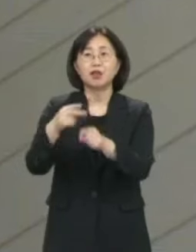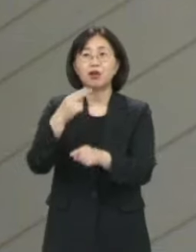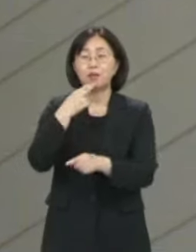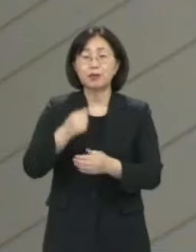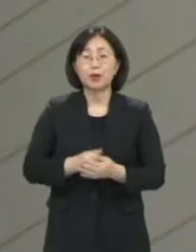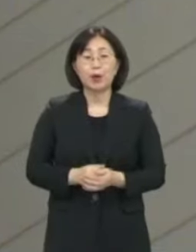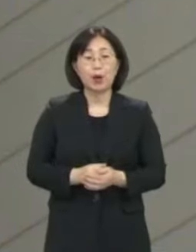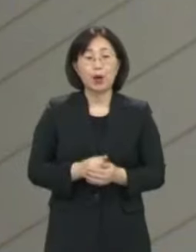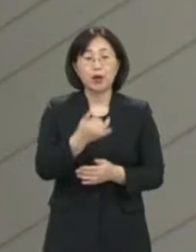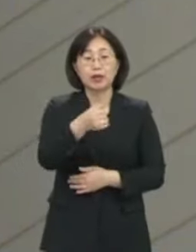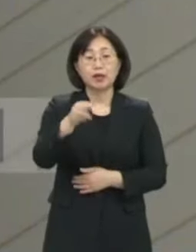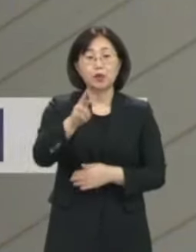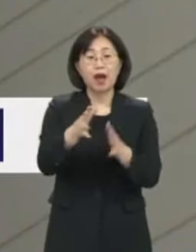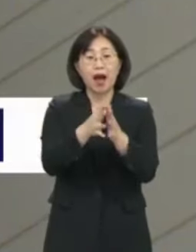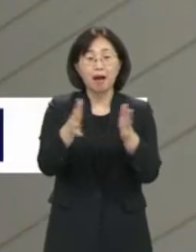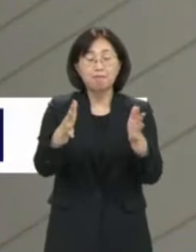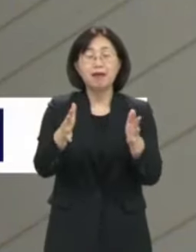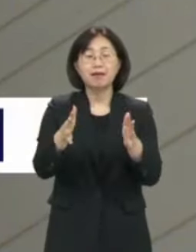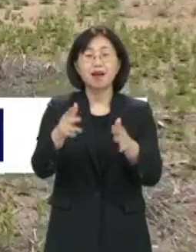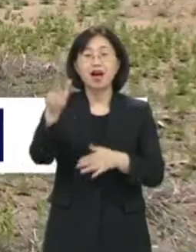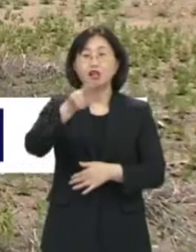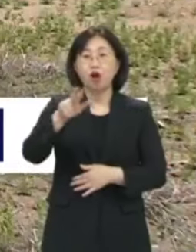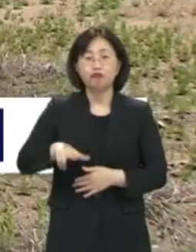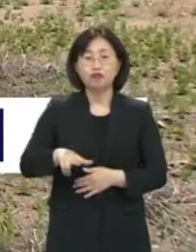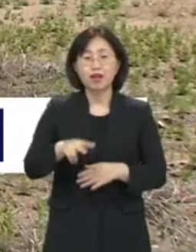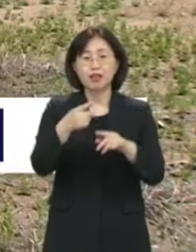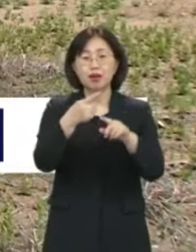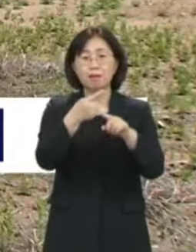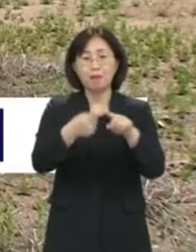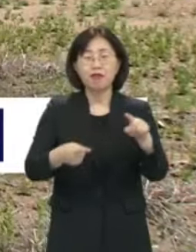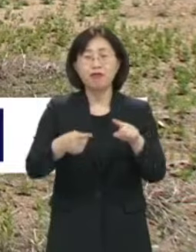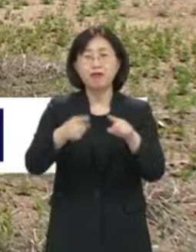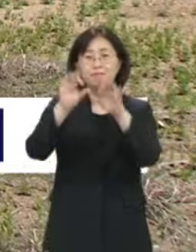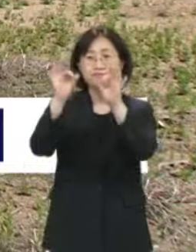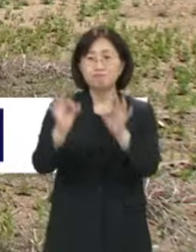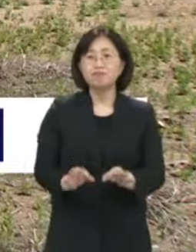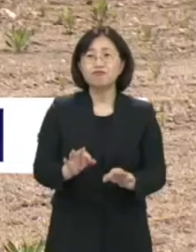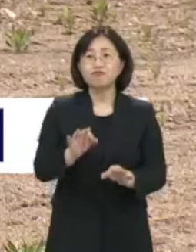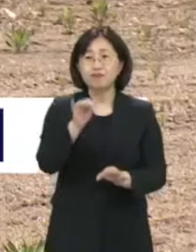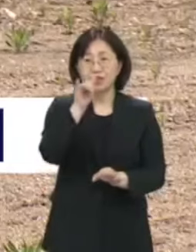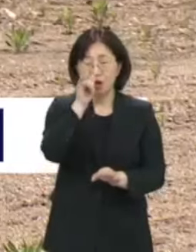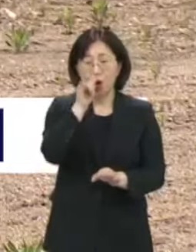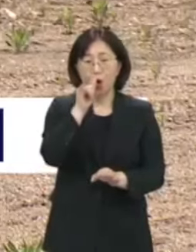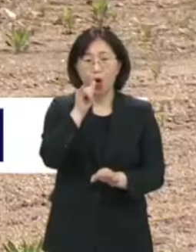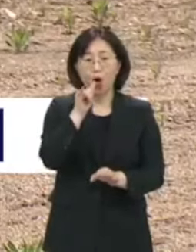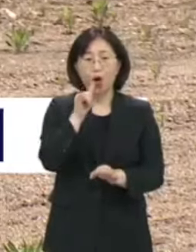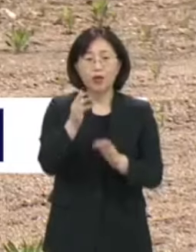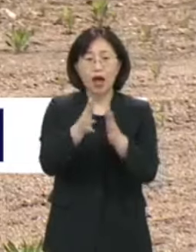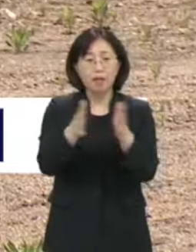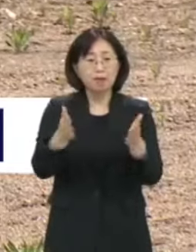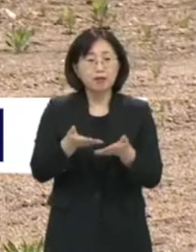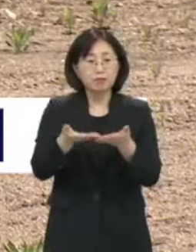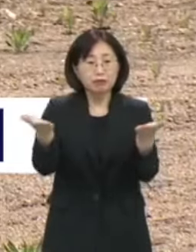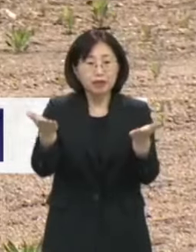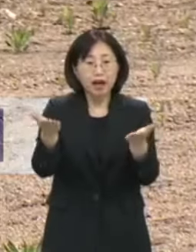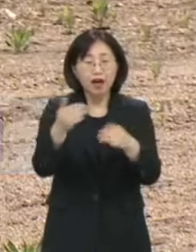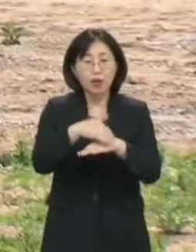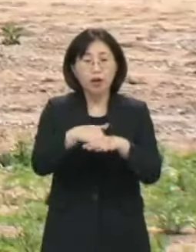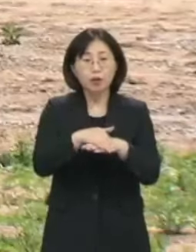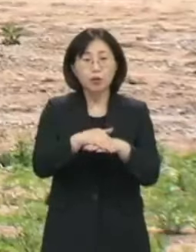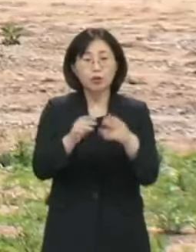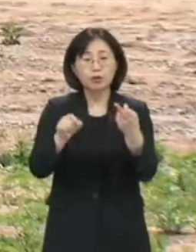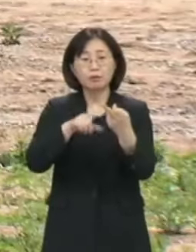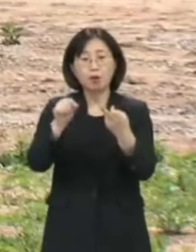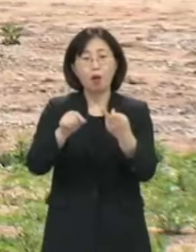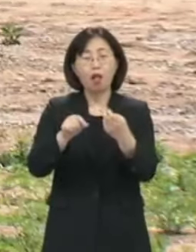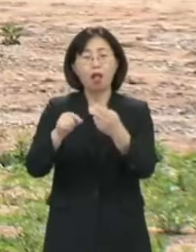세종시 아파트값이 절반 수준으로 뚝 떨어진 곳도 많다 보니 당초 예정됐던 아파트 분양도 연말 혹은 내년